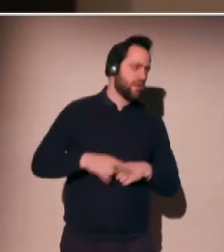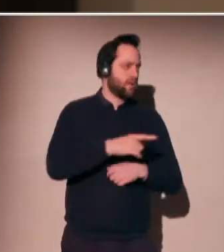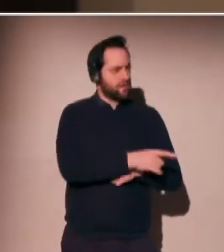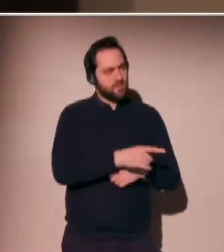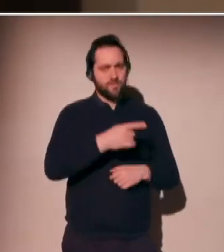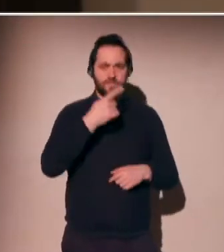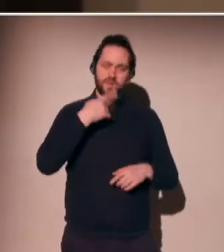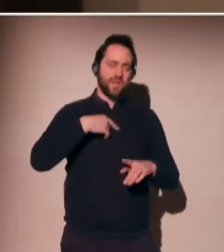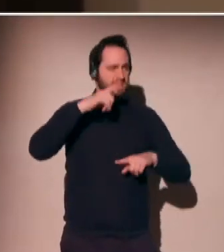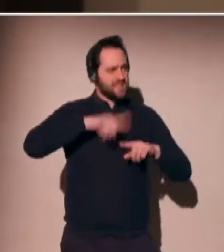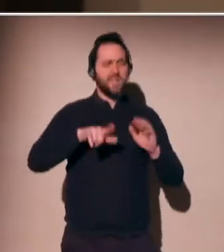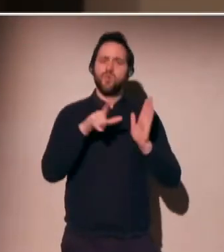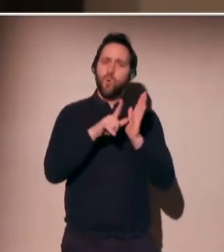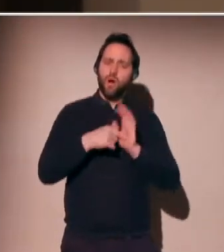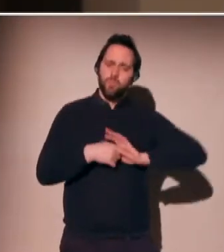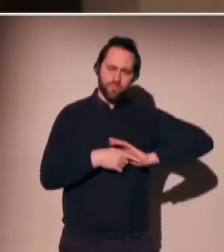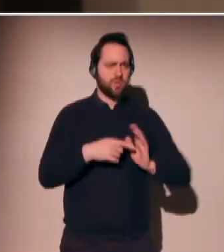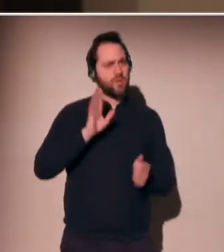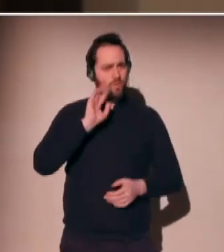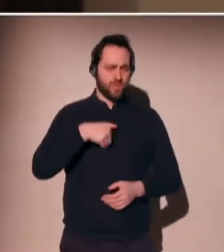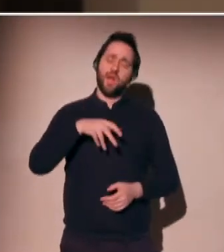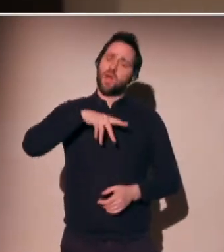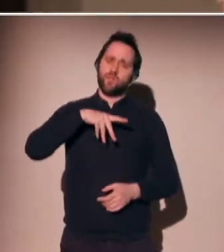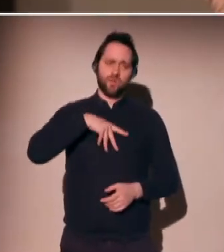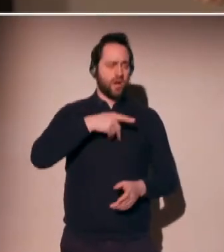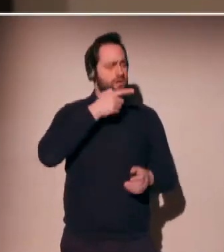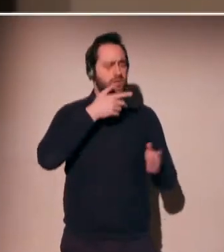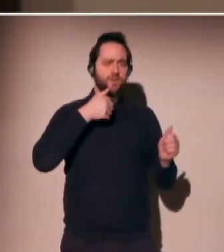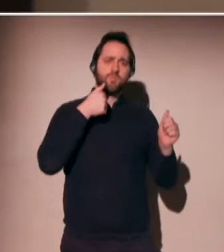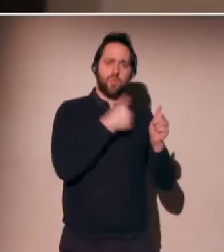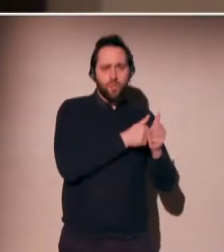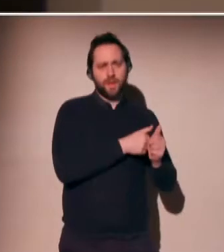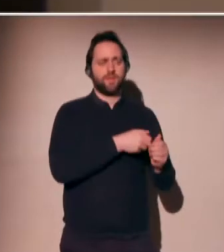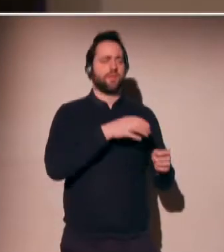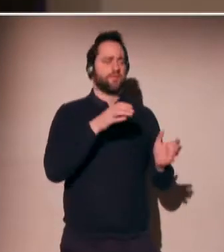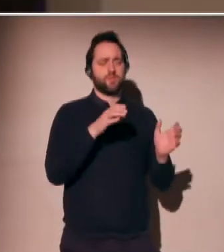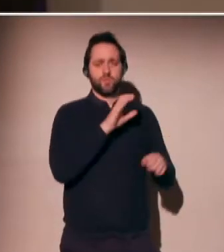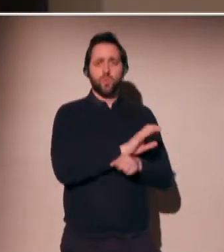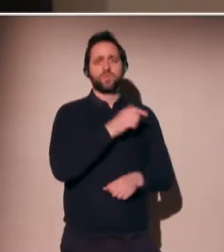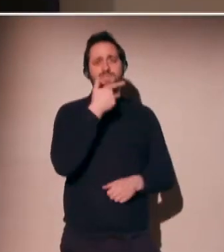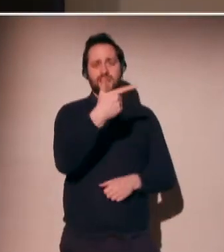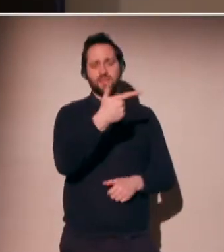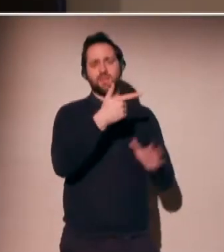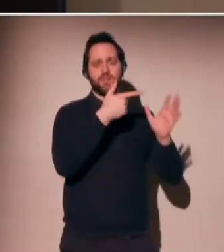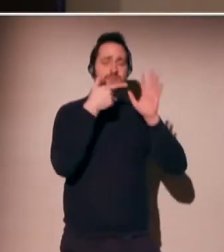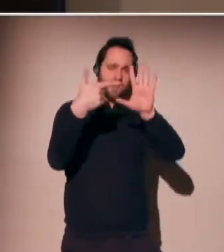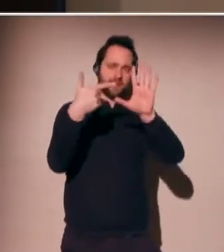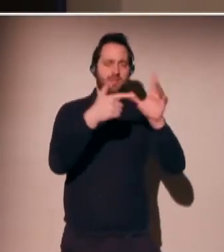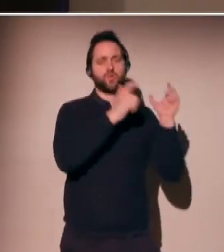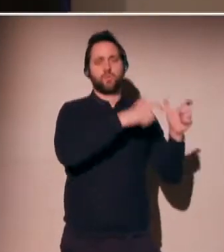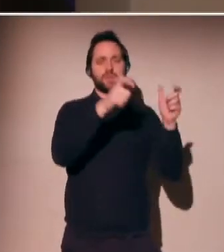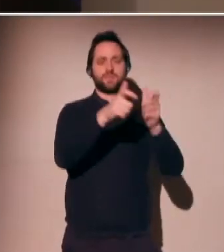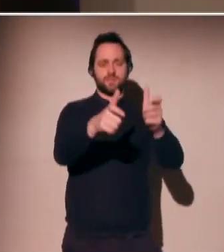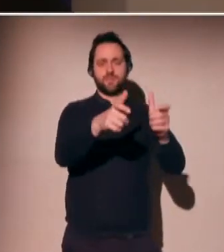une procédure contre 7 entreprises qui faisaient passer ce test de personnalité. Et donc, en fait, non seulement ce test l'a